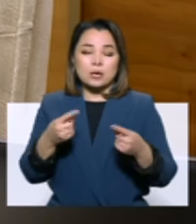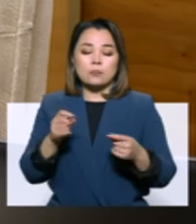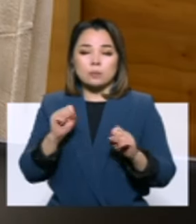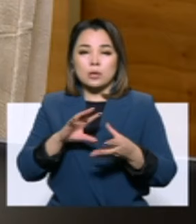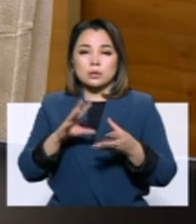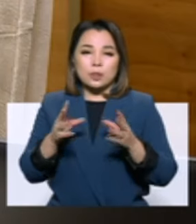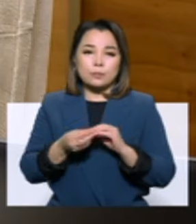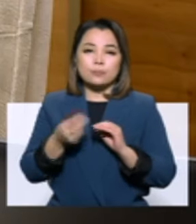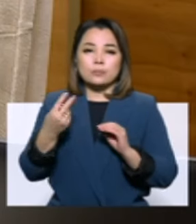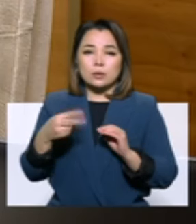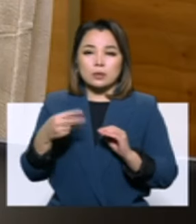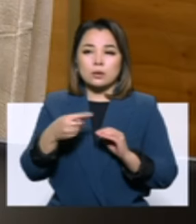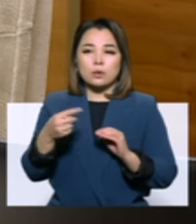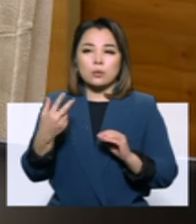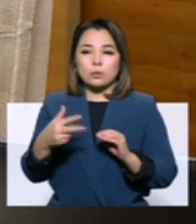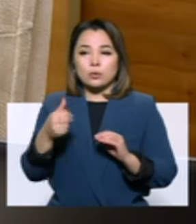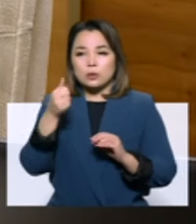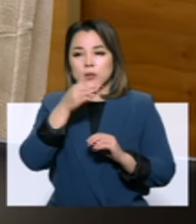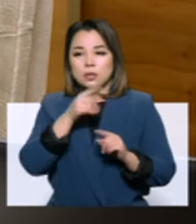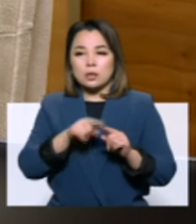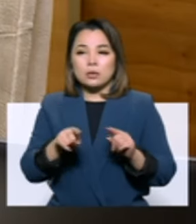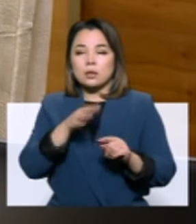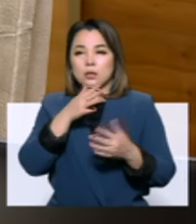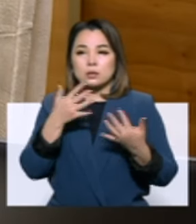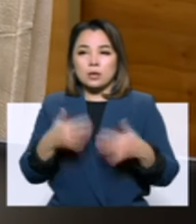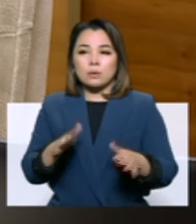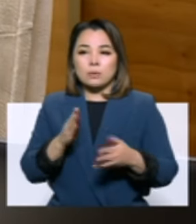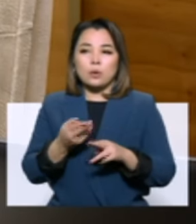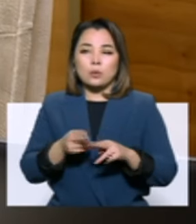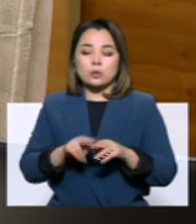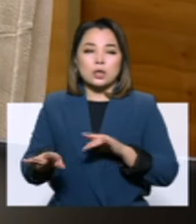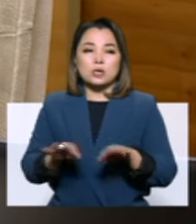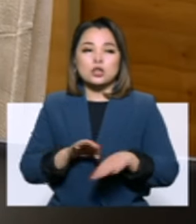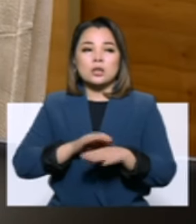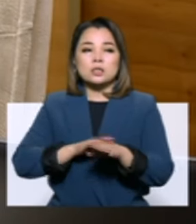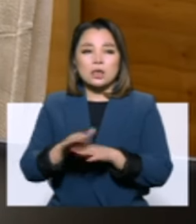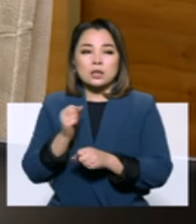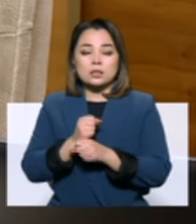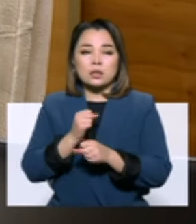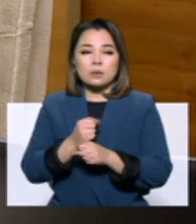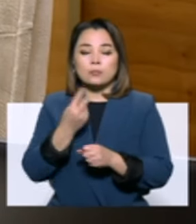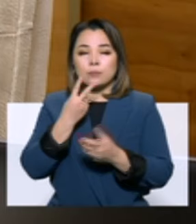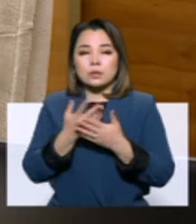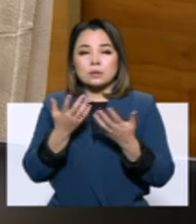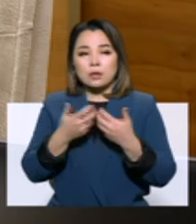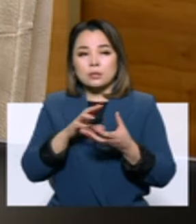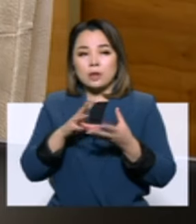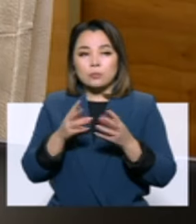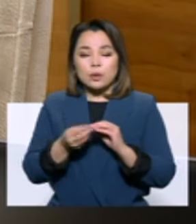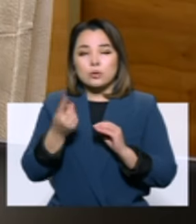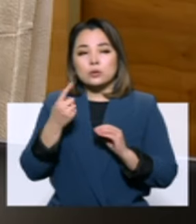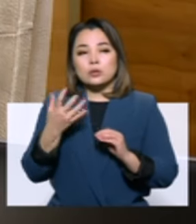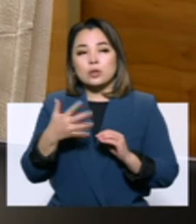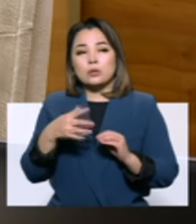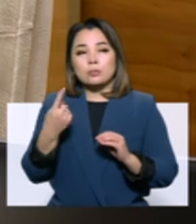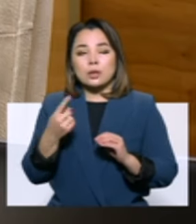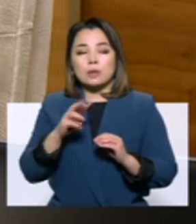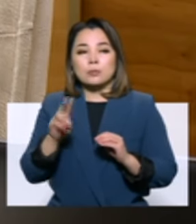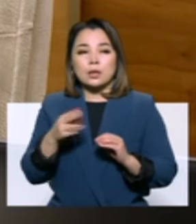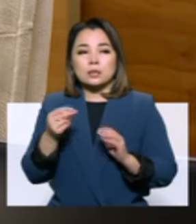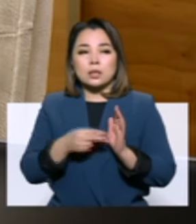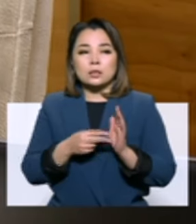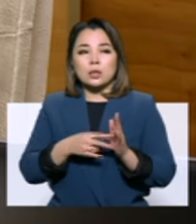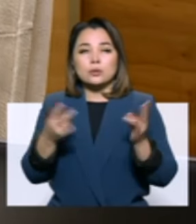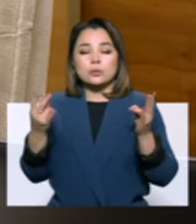шамамен 20-30 жылдай уақыт кетеді. Ал осы іс-шараларға ірілендірілген есептеулер бойынша 51 миллиардтай теңге қажет